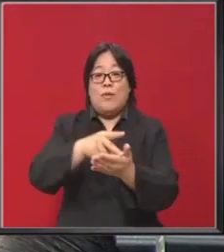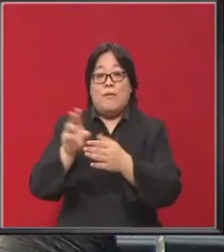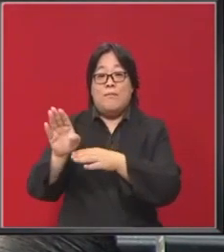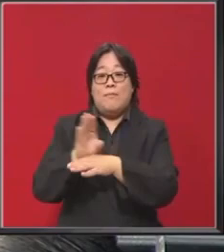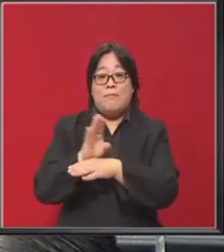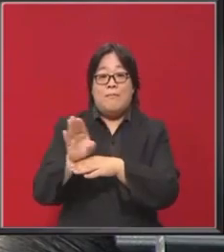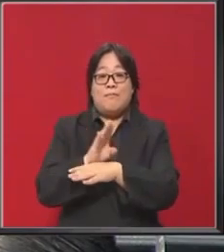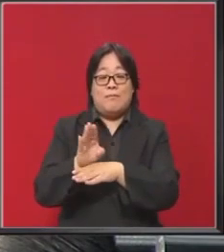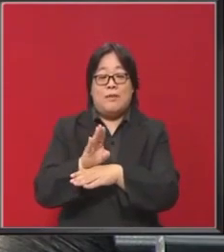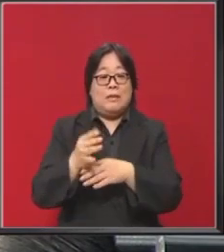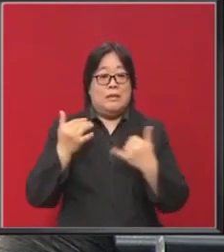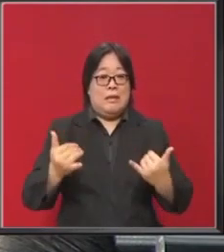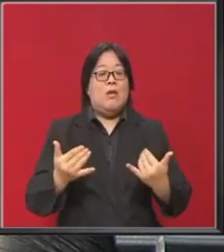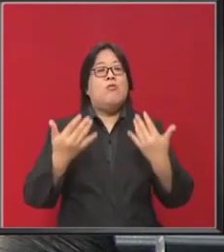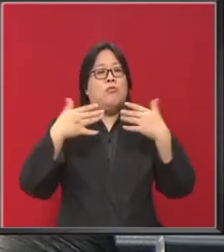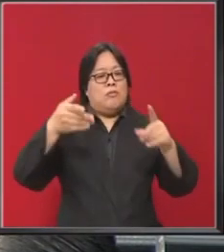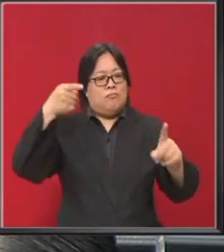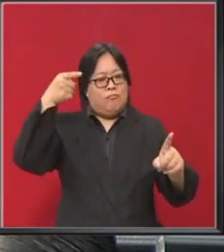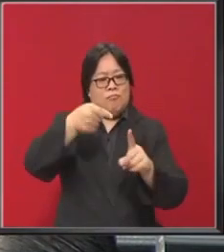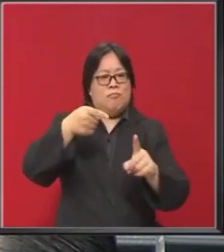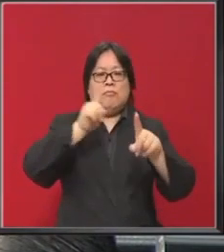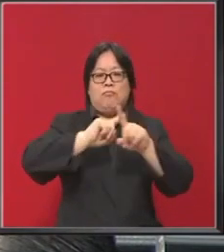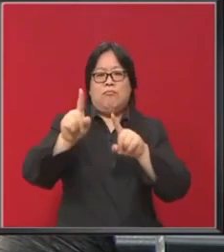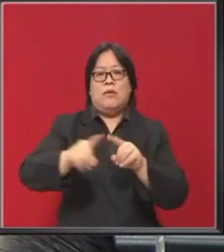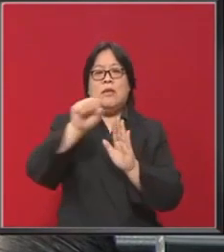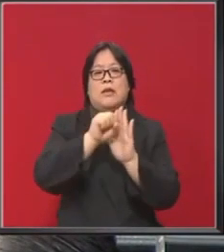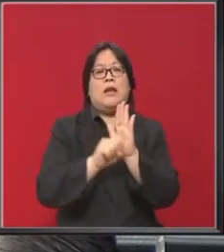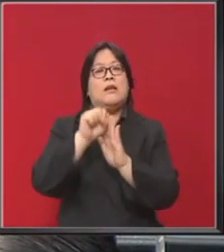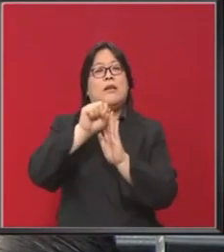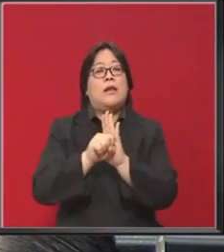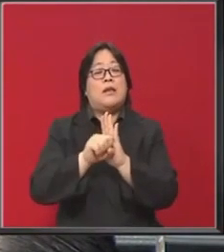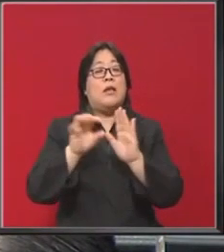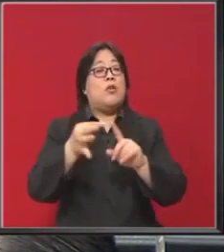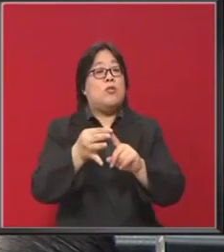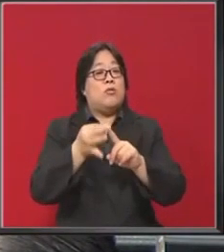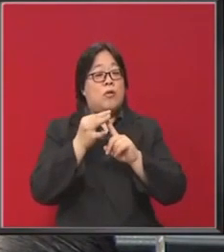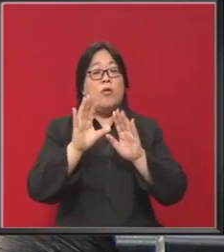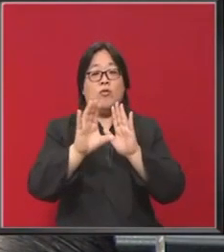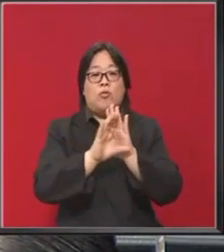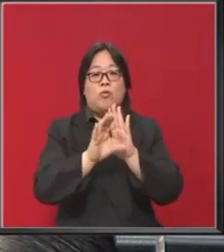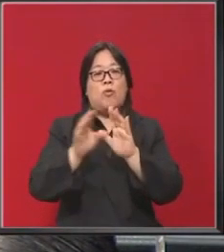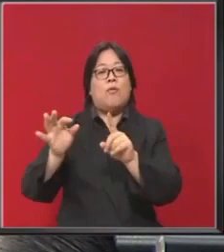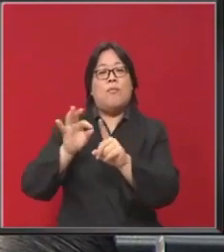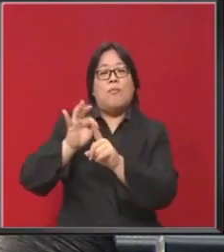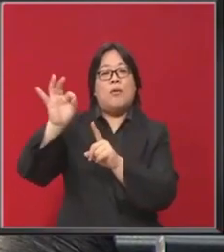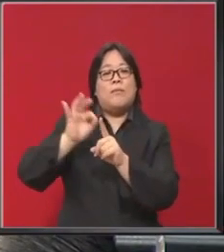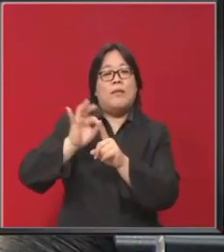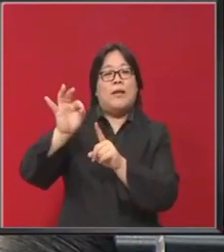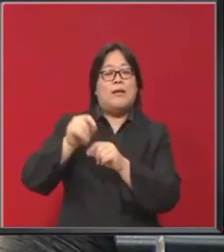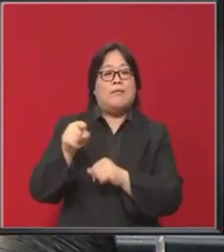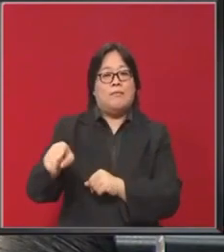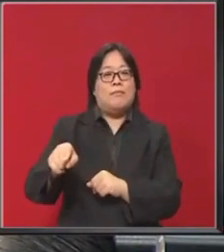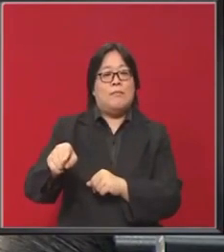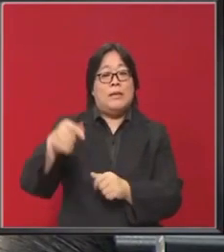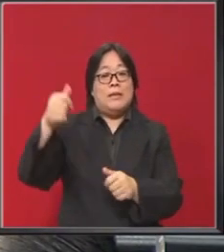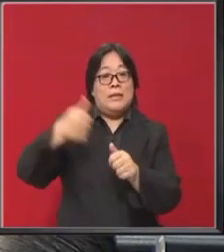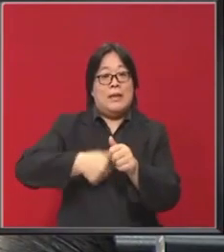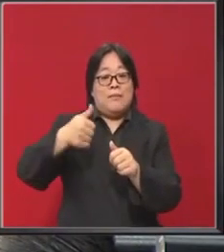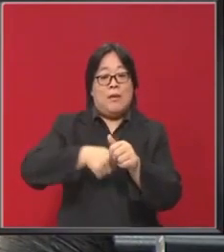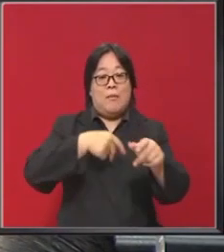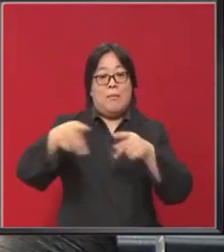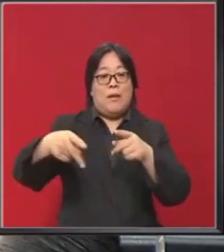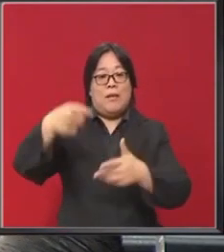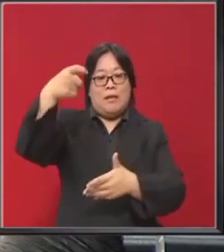perniagaan yang telah pun menekan pelbagai syarat-syarat pertamanya sebagai contoh di pulau Pinang dia mengenakan charge pada